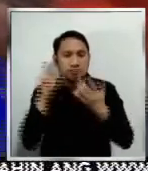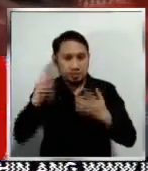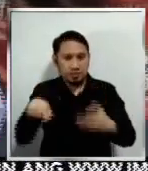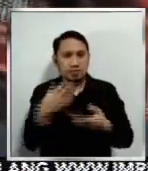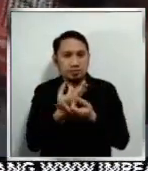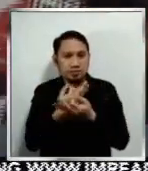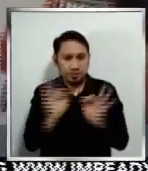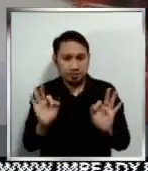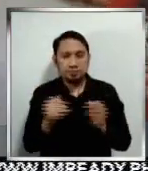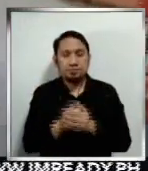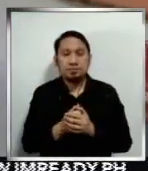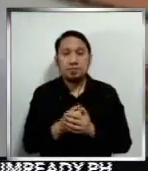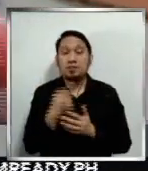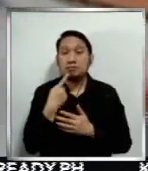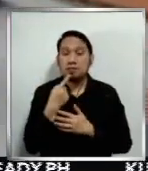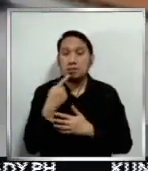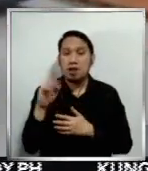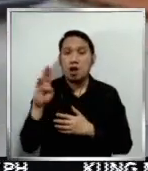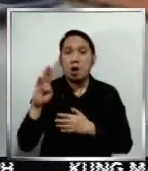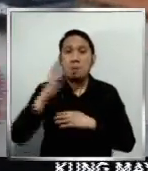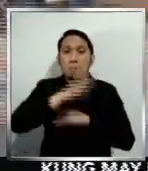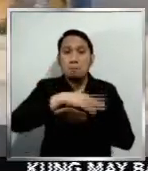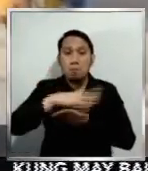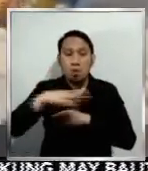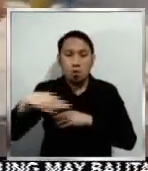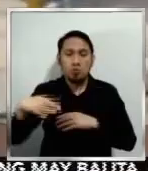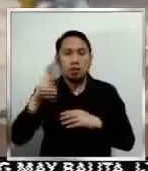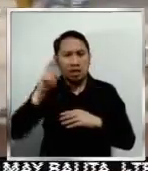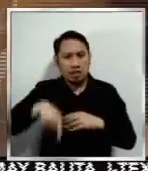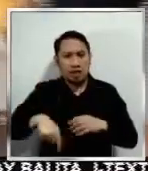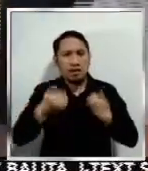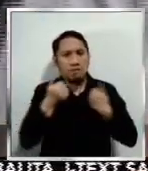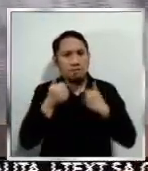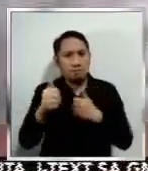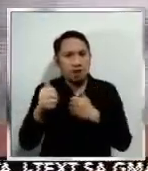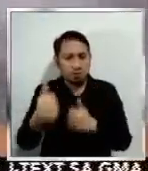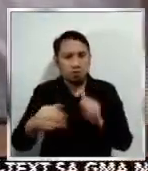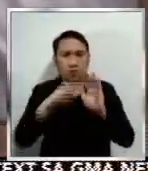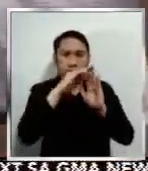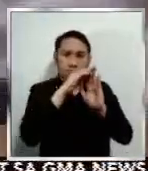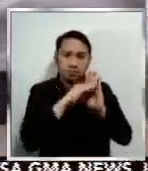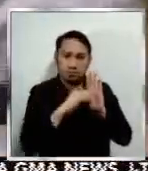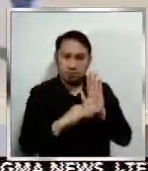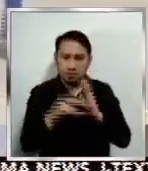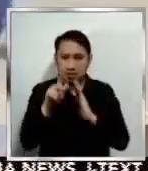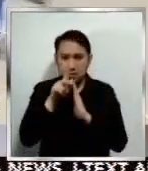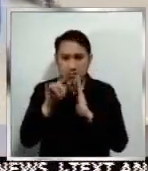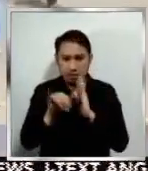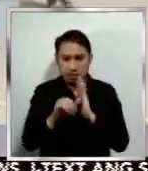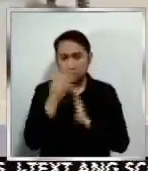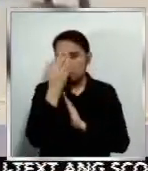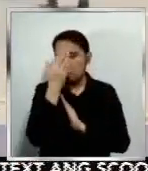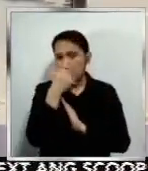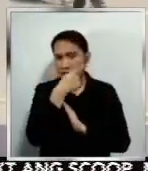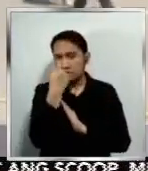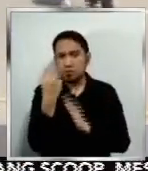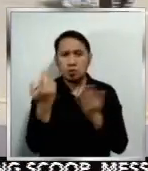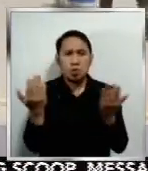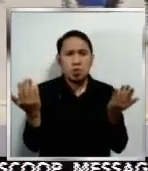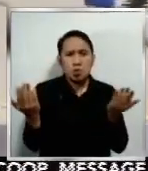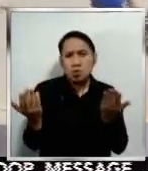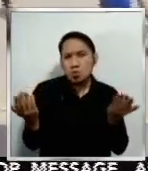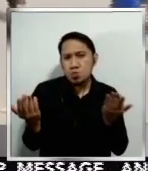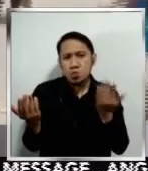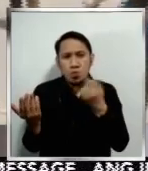lokal na pamahalaan ng Bohol na sumunod ang mga residente sa health protocols. Hindi pa raw kasi tukoy kung saan nahawa ng